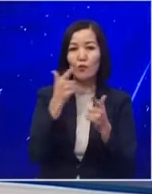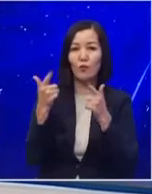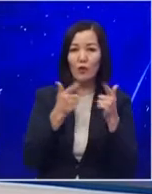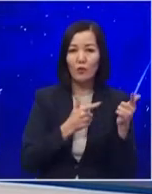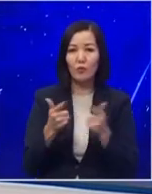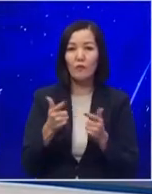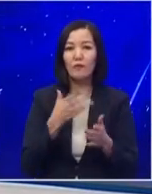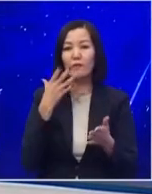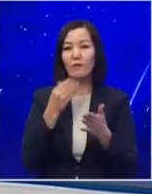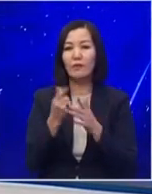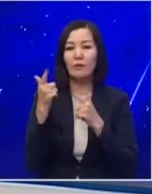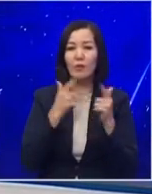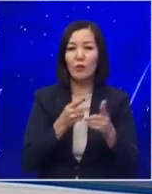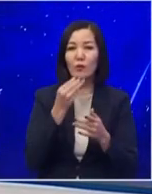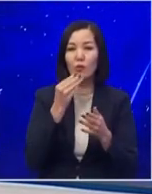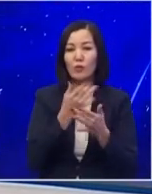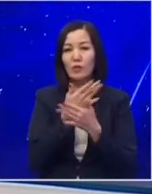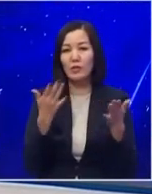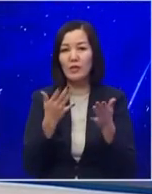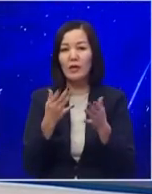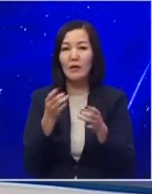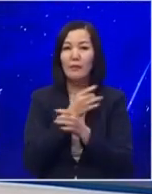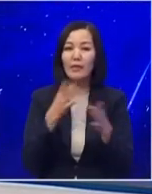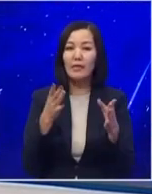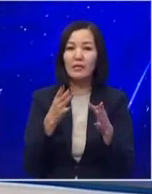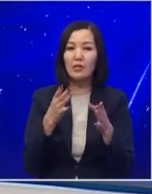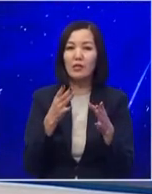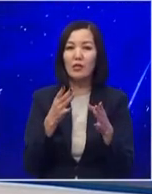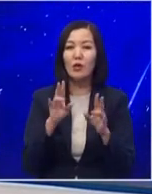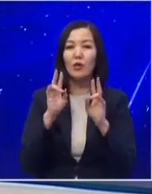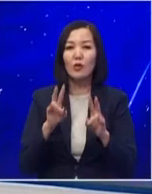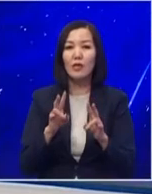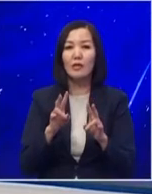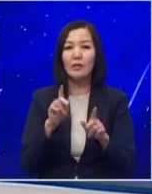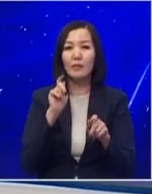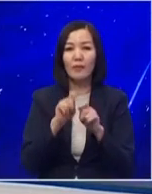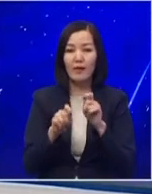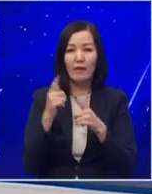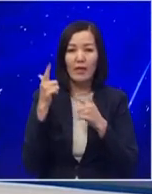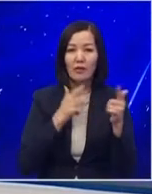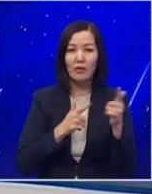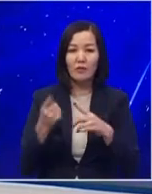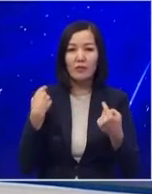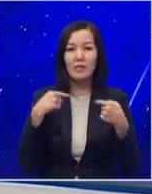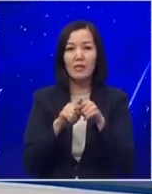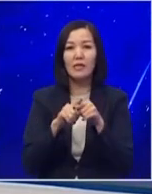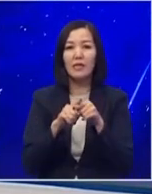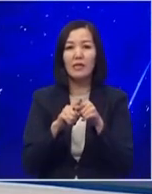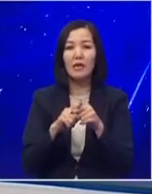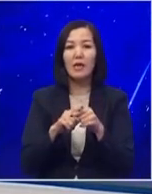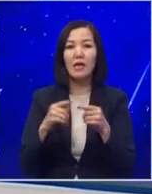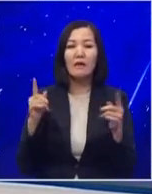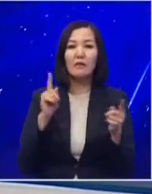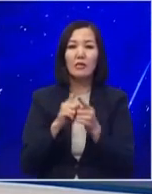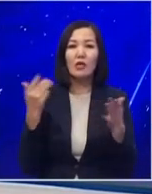вместо приготовление ужина и созданию праздничной атмосферы и они проверяют готовность техники о том как встречает